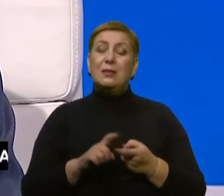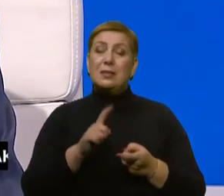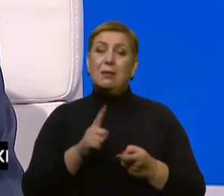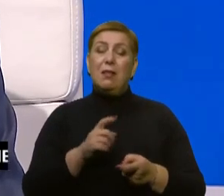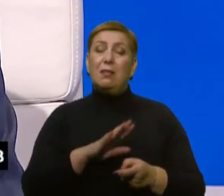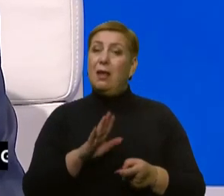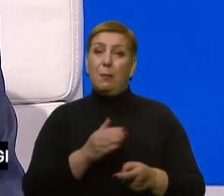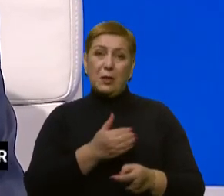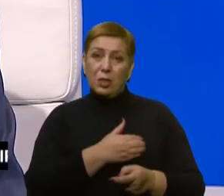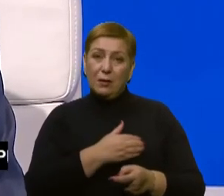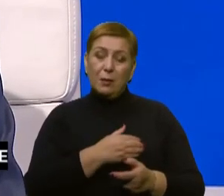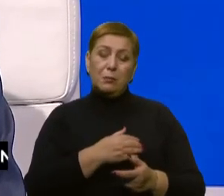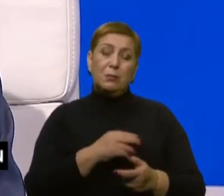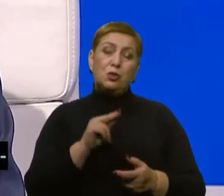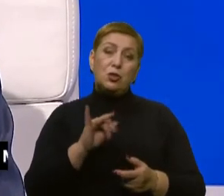факторами?